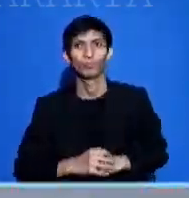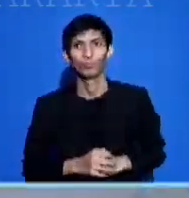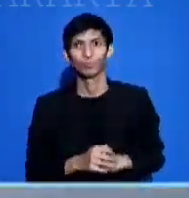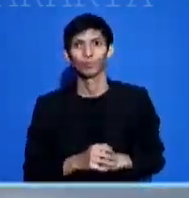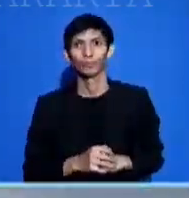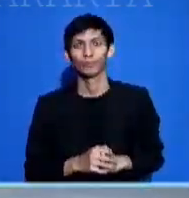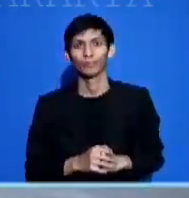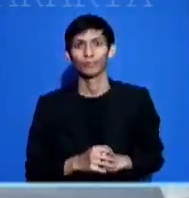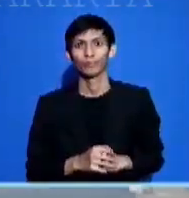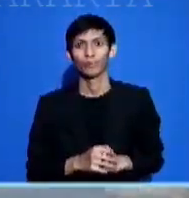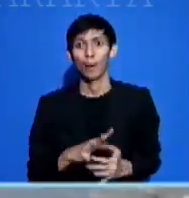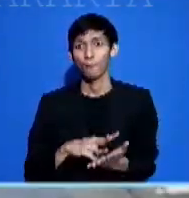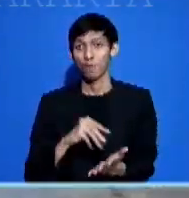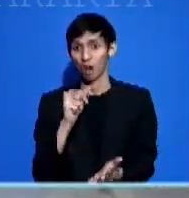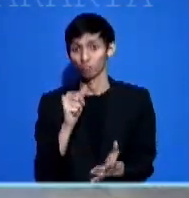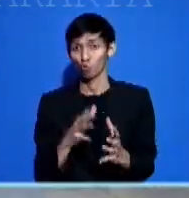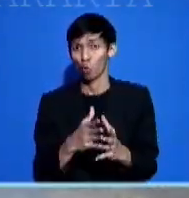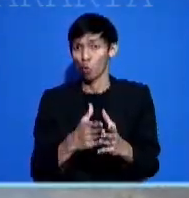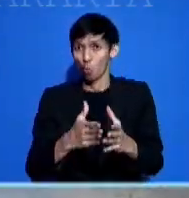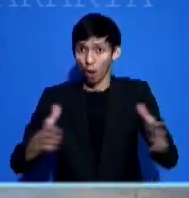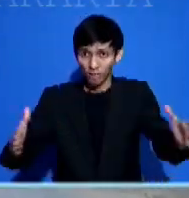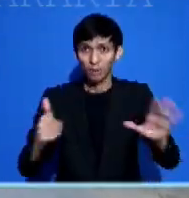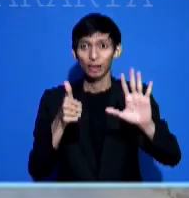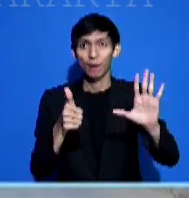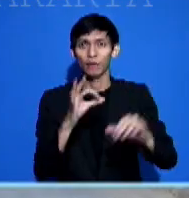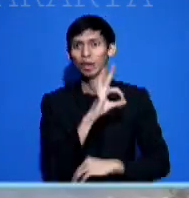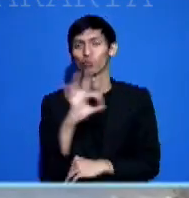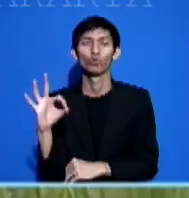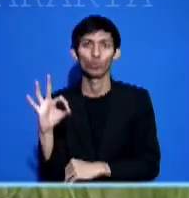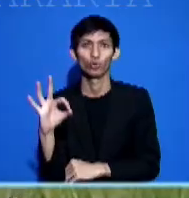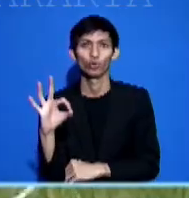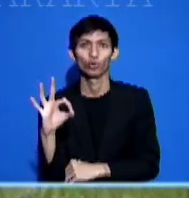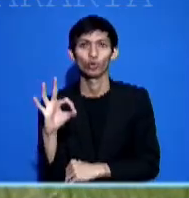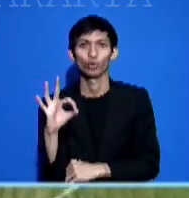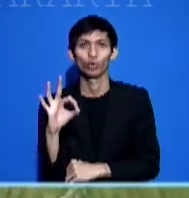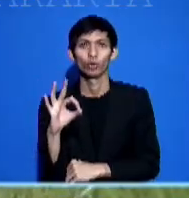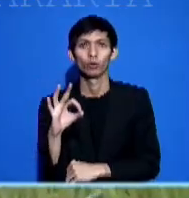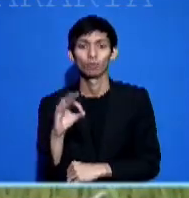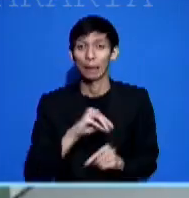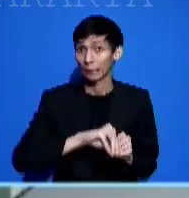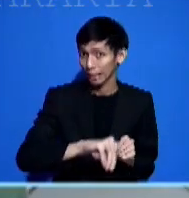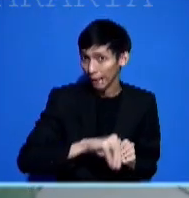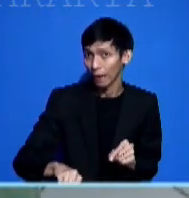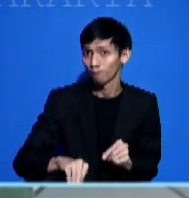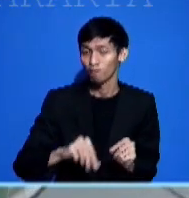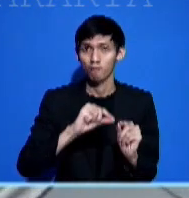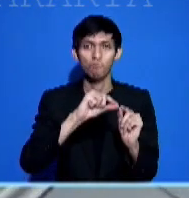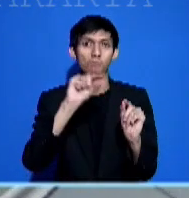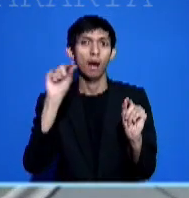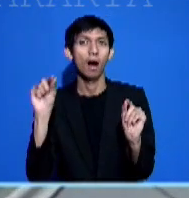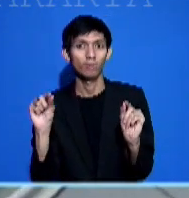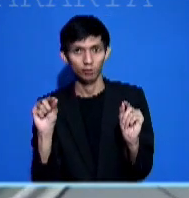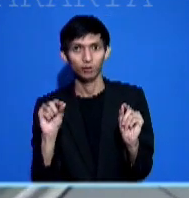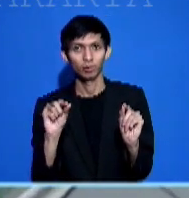6000 met Pesagi Menik dipun kinten saged ngasilaken kalih ton Langkung gabah jinis ir64